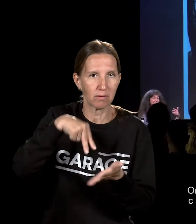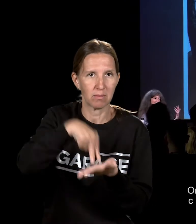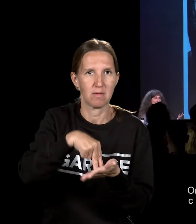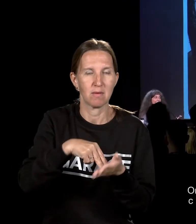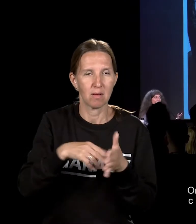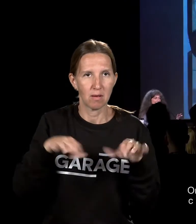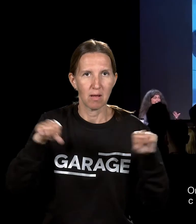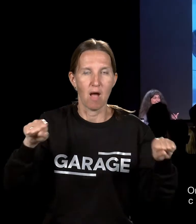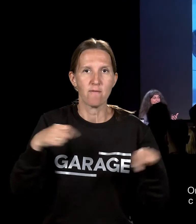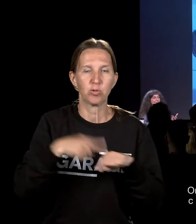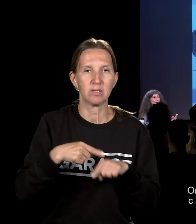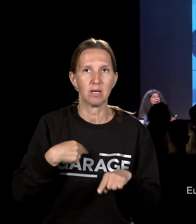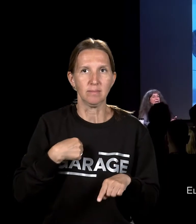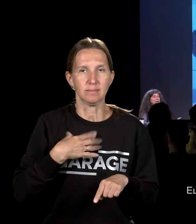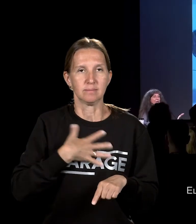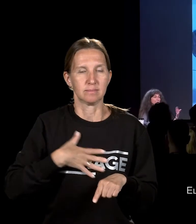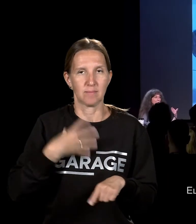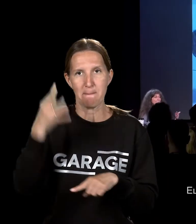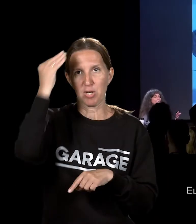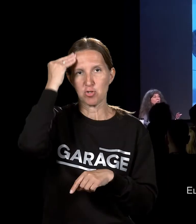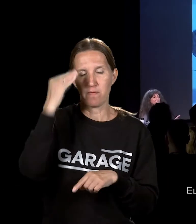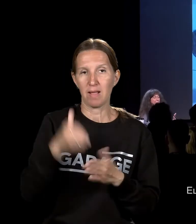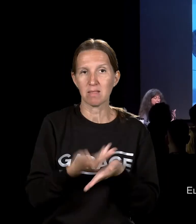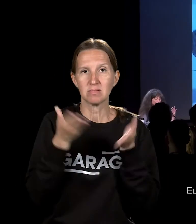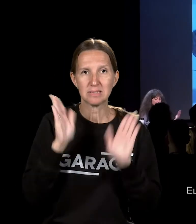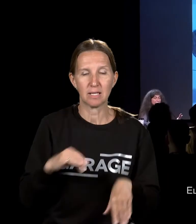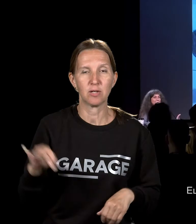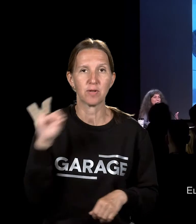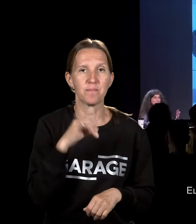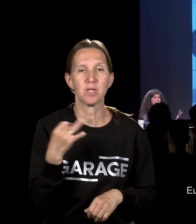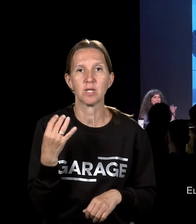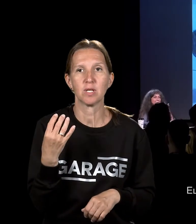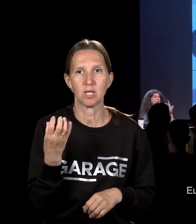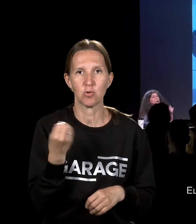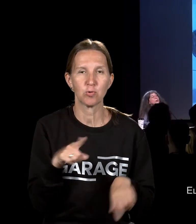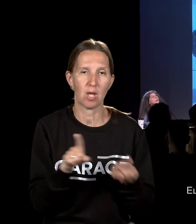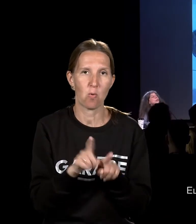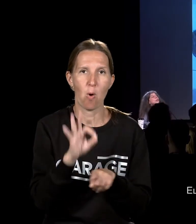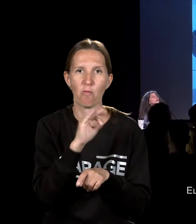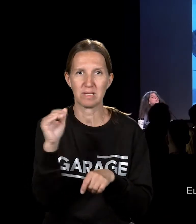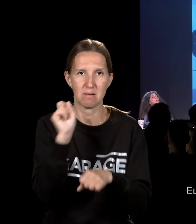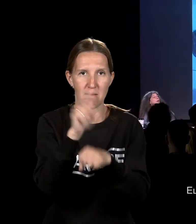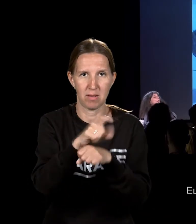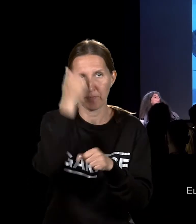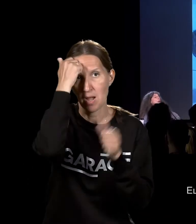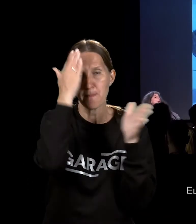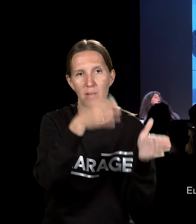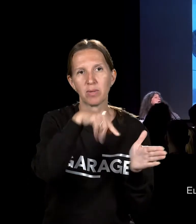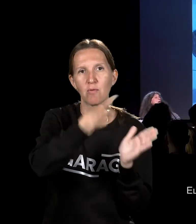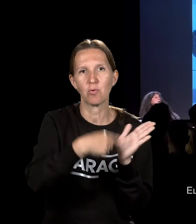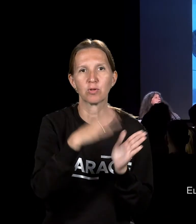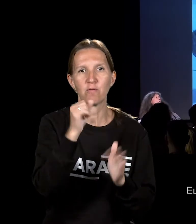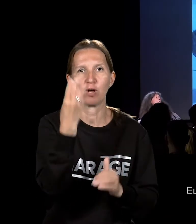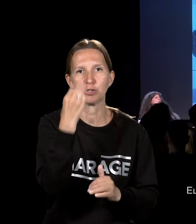переживание заново. И еще более такой тоже официальный монумент, который стоит,-моему, в Вашингтоне,